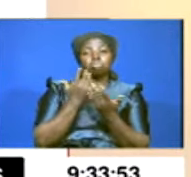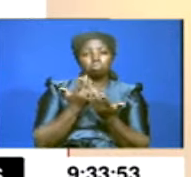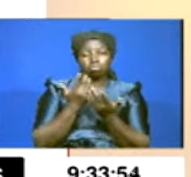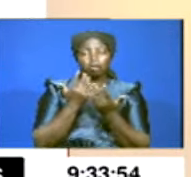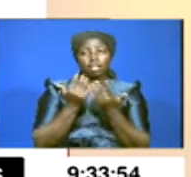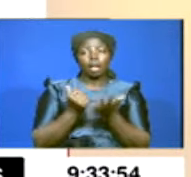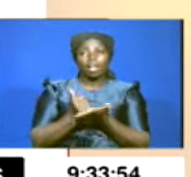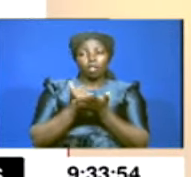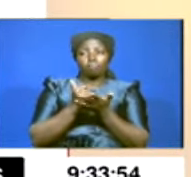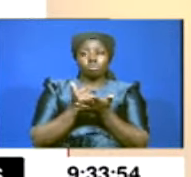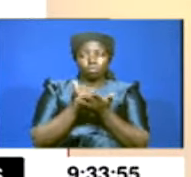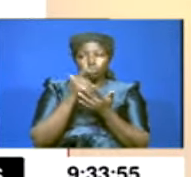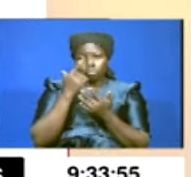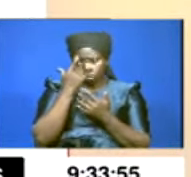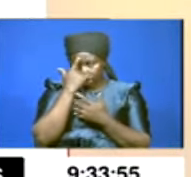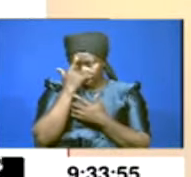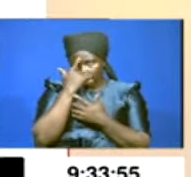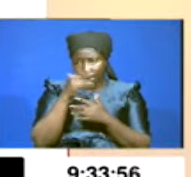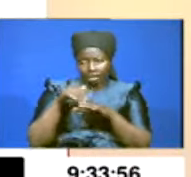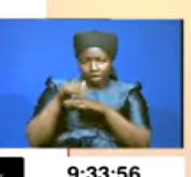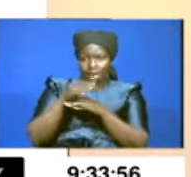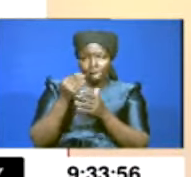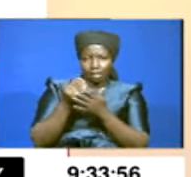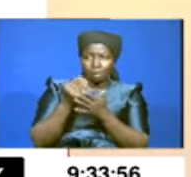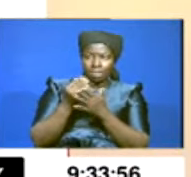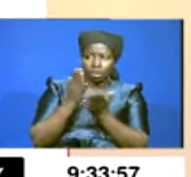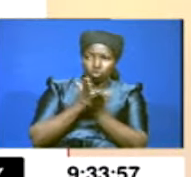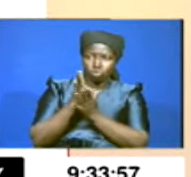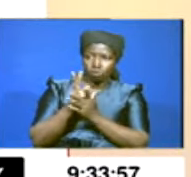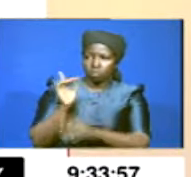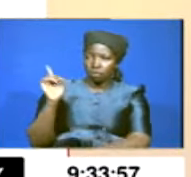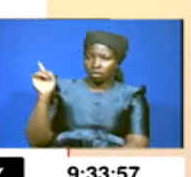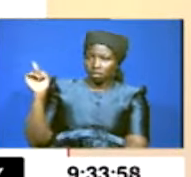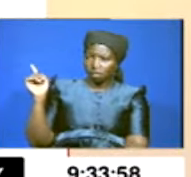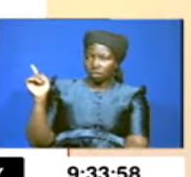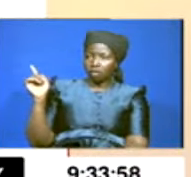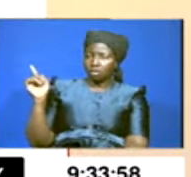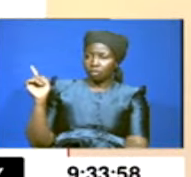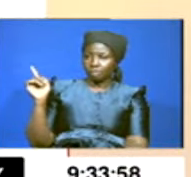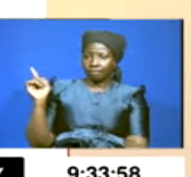to KCB Bank, Changamwe Branch, account number